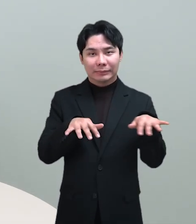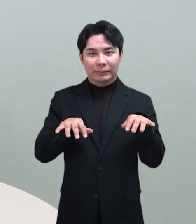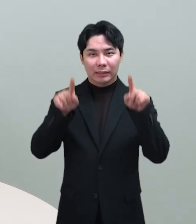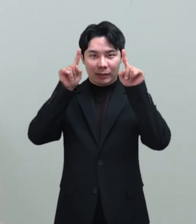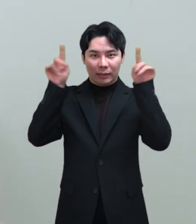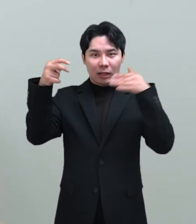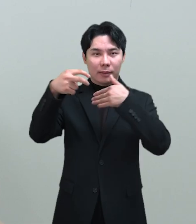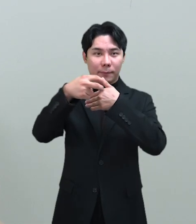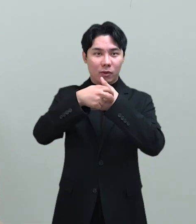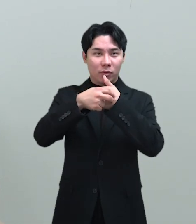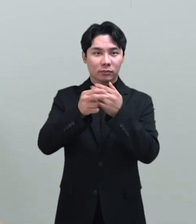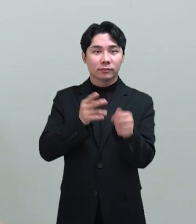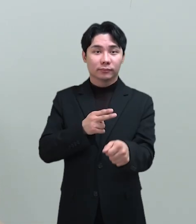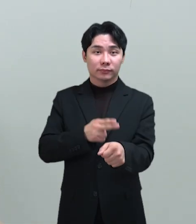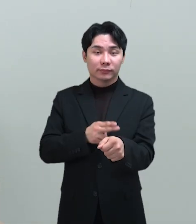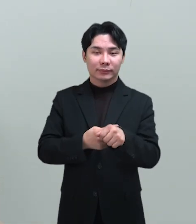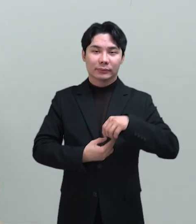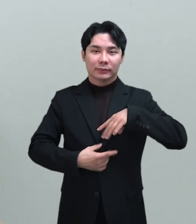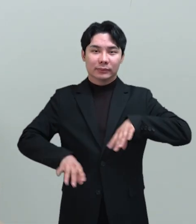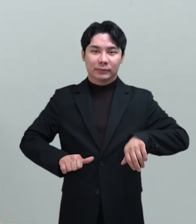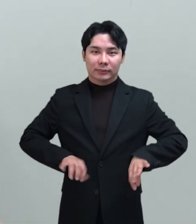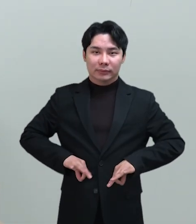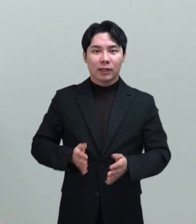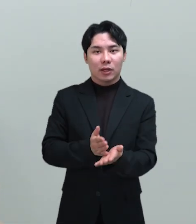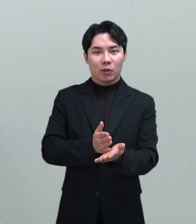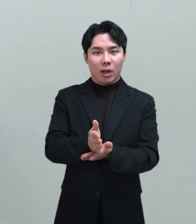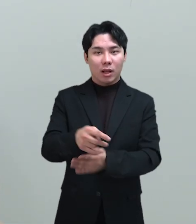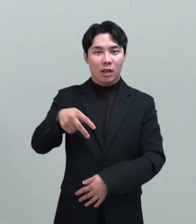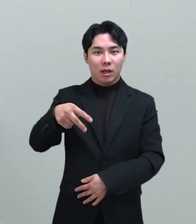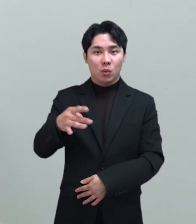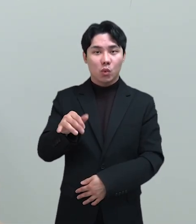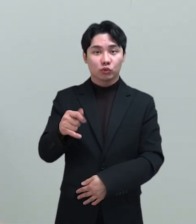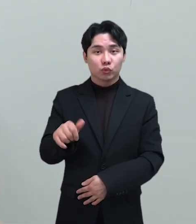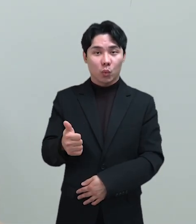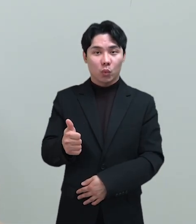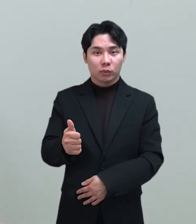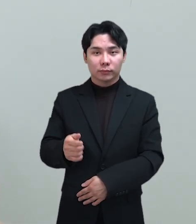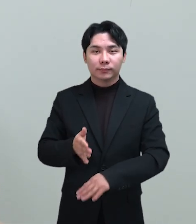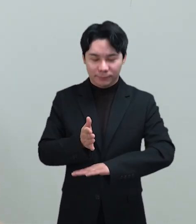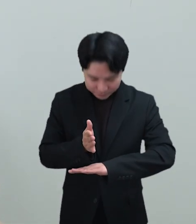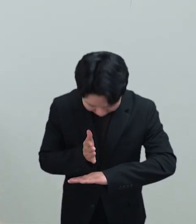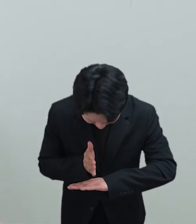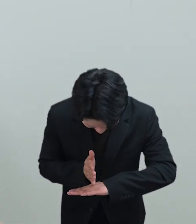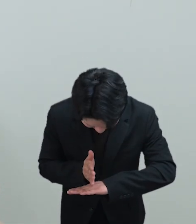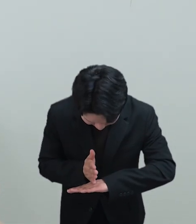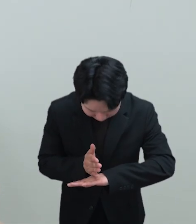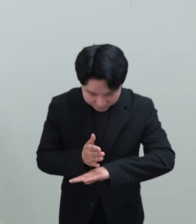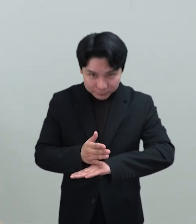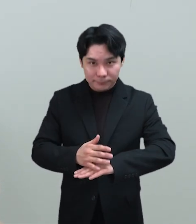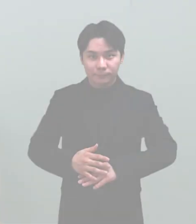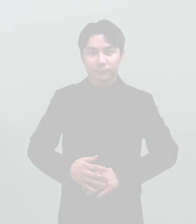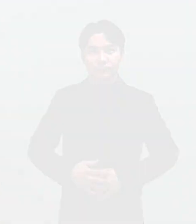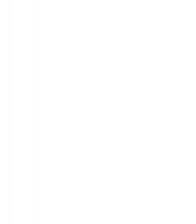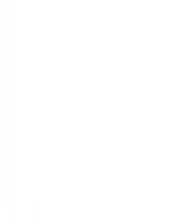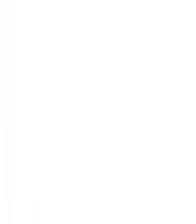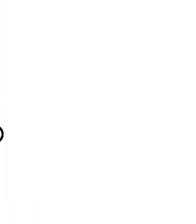드렸습니다. 저는 인하대학교 의과대학의 신장내과 전문의 송준효였습니다. 감사합니다.